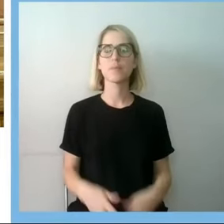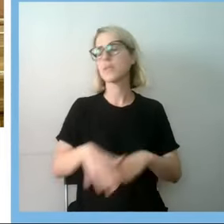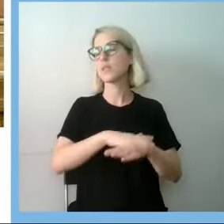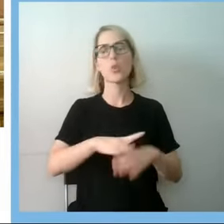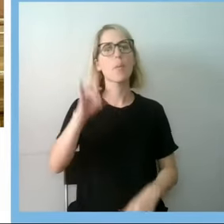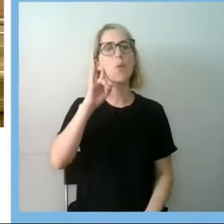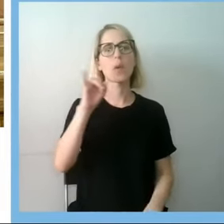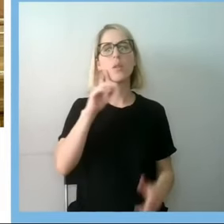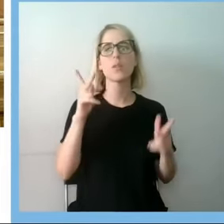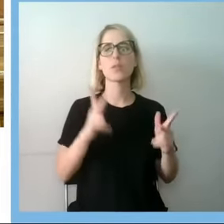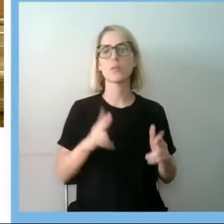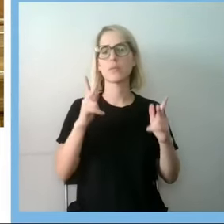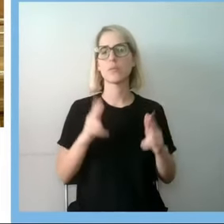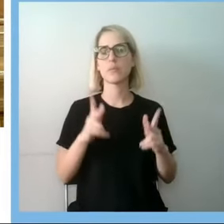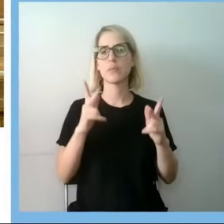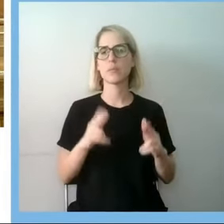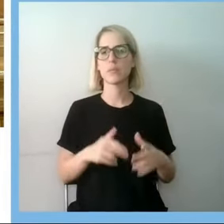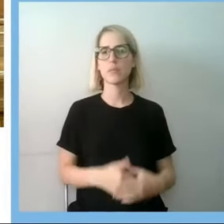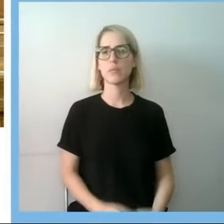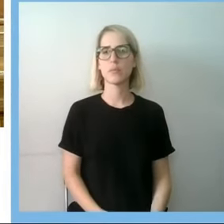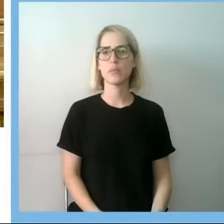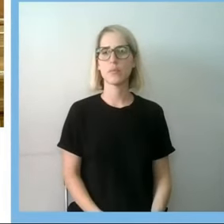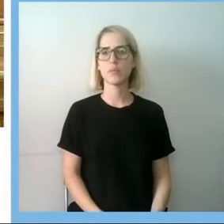αυτό ενημερώθηκε ο κόσμος παραμονές.